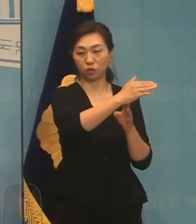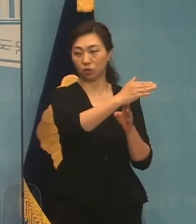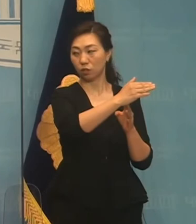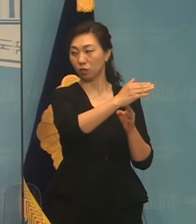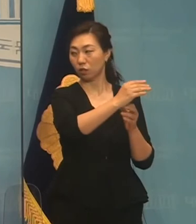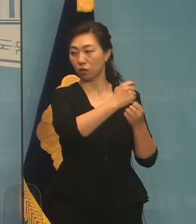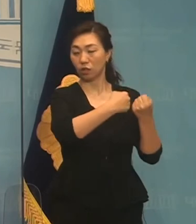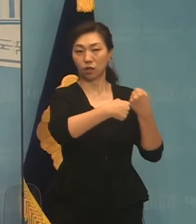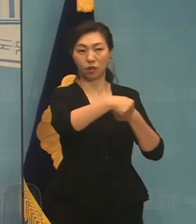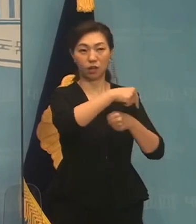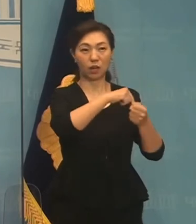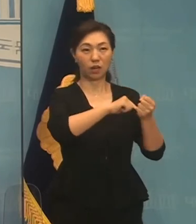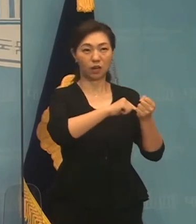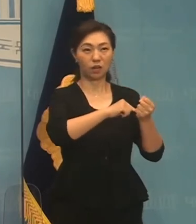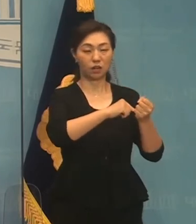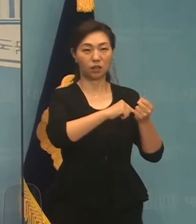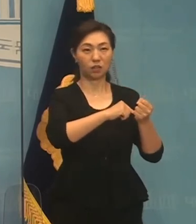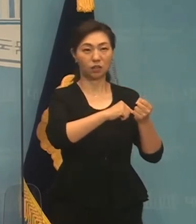핵을